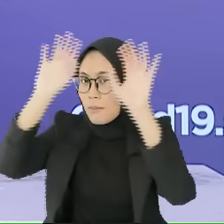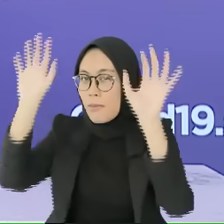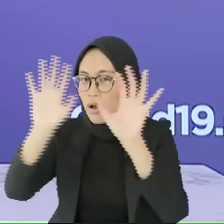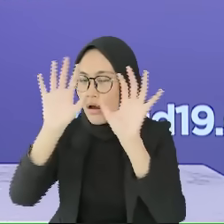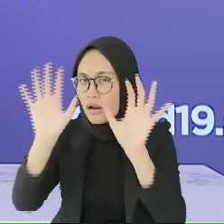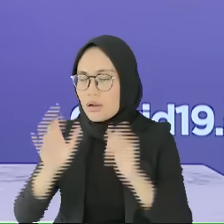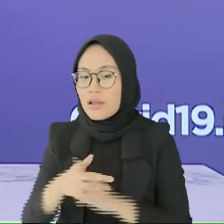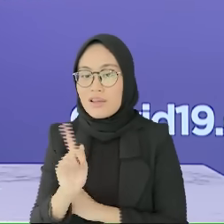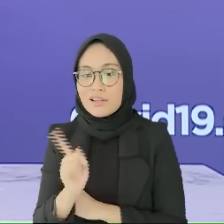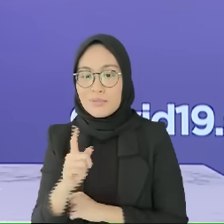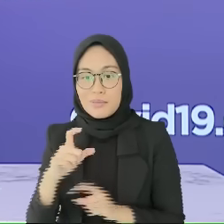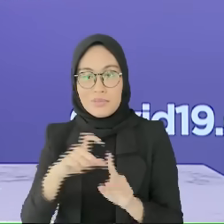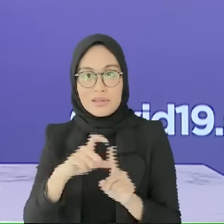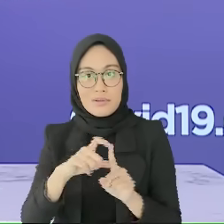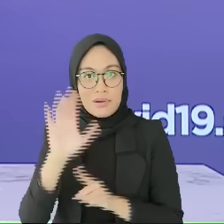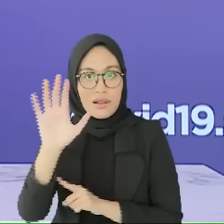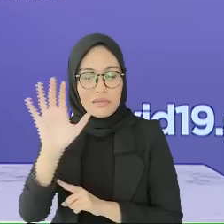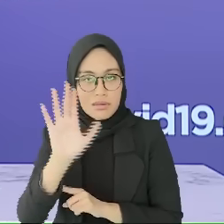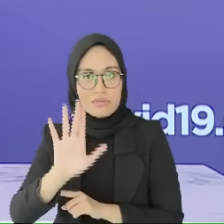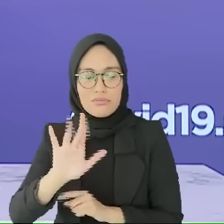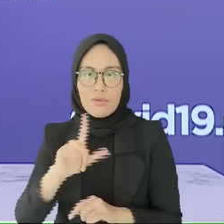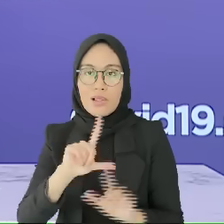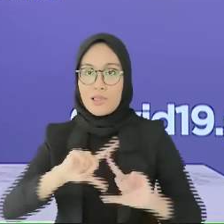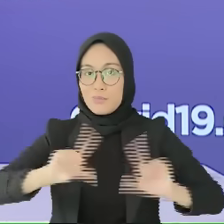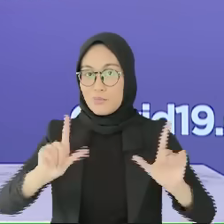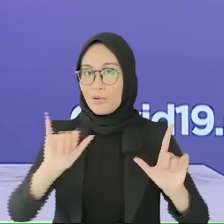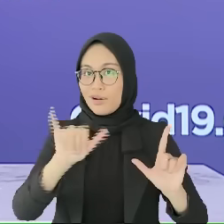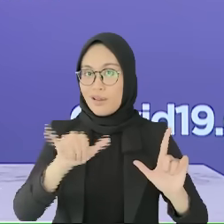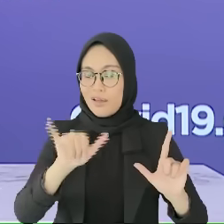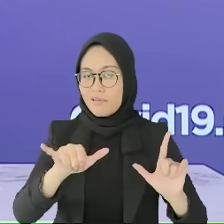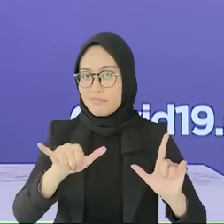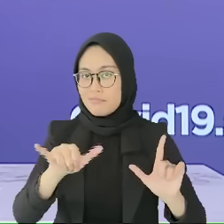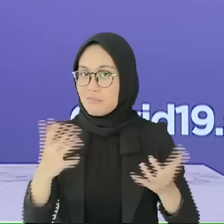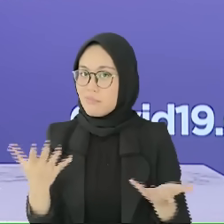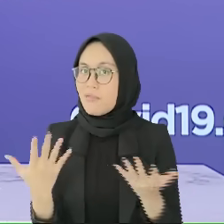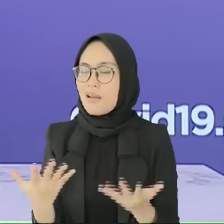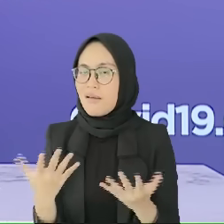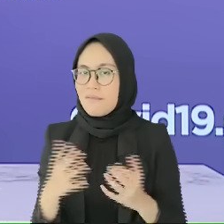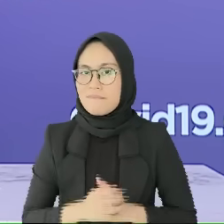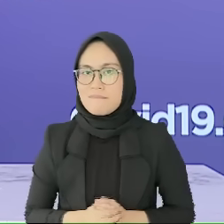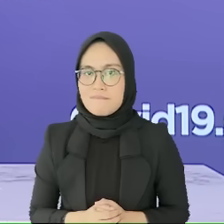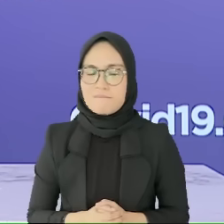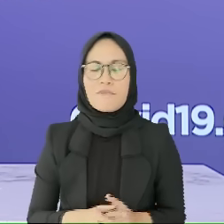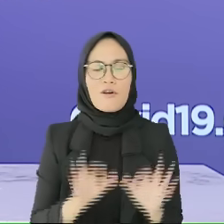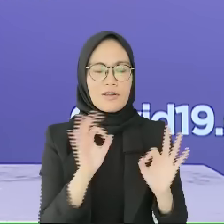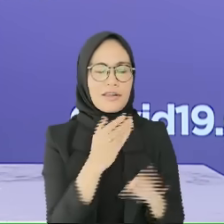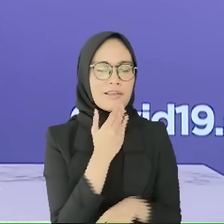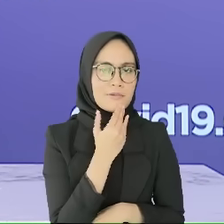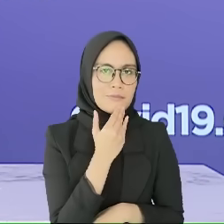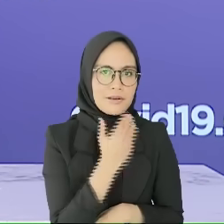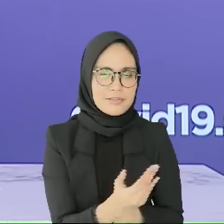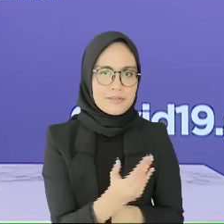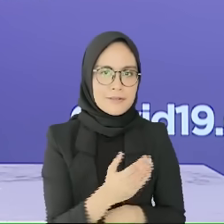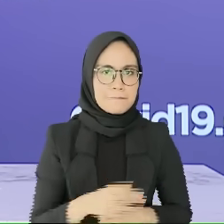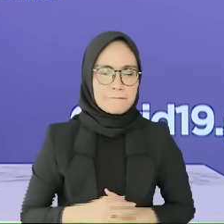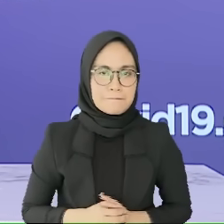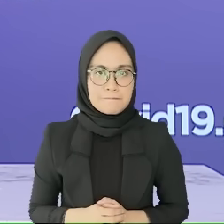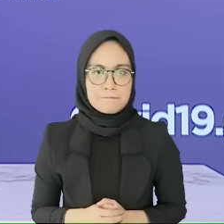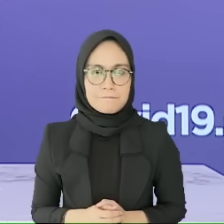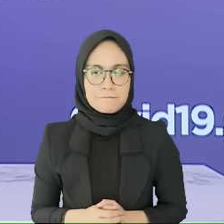nanti akan memasuki libur akhir tahun? Terima kasih. Terima kasih pada CNN, liputan6.com, dan